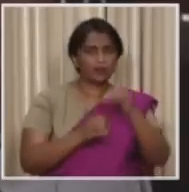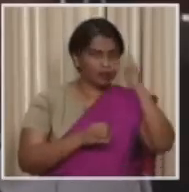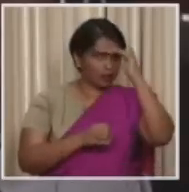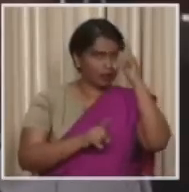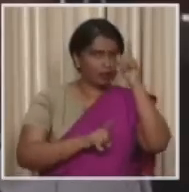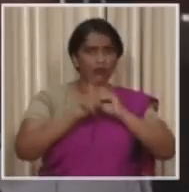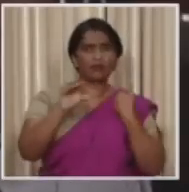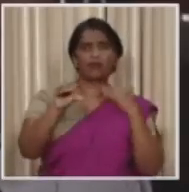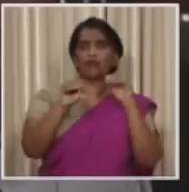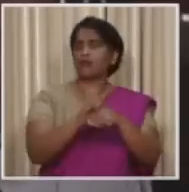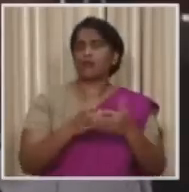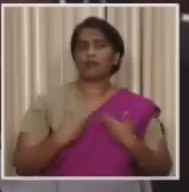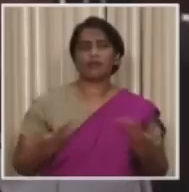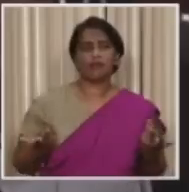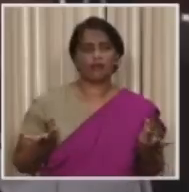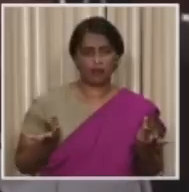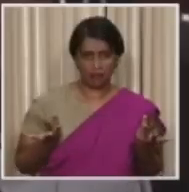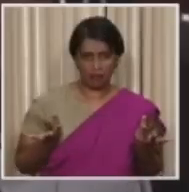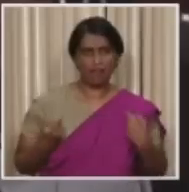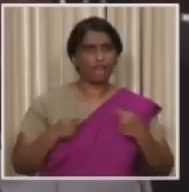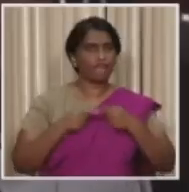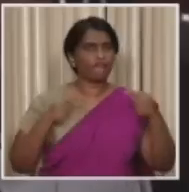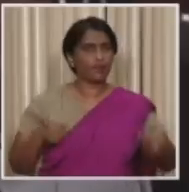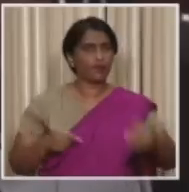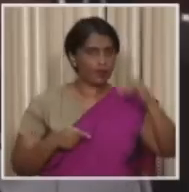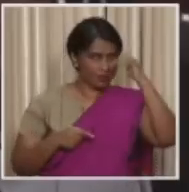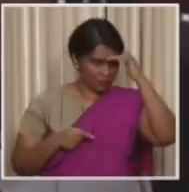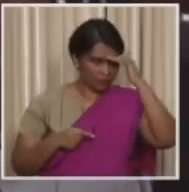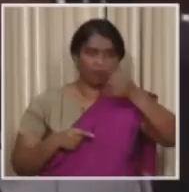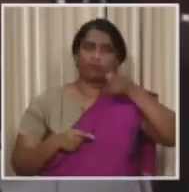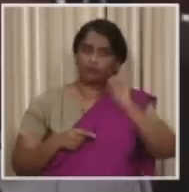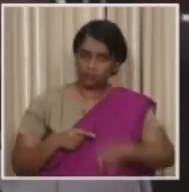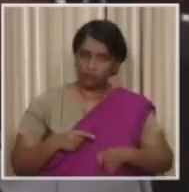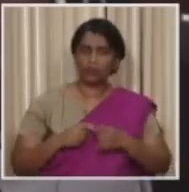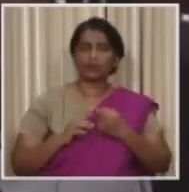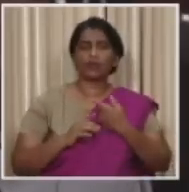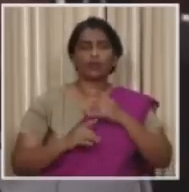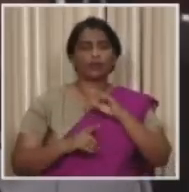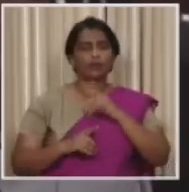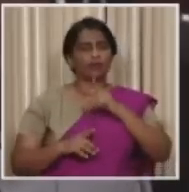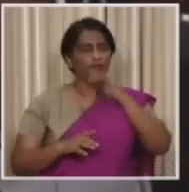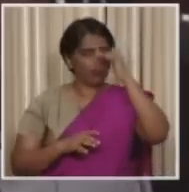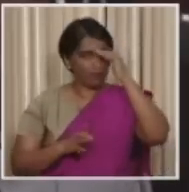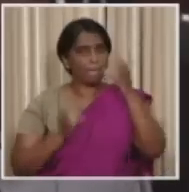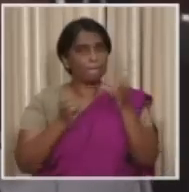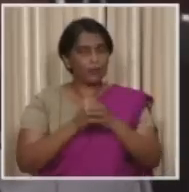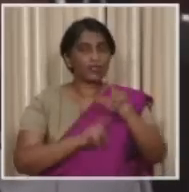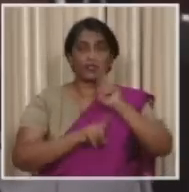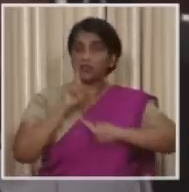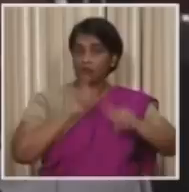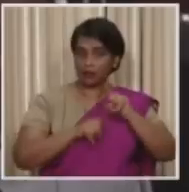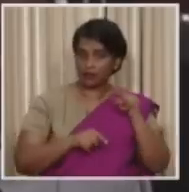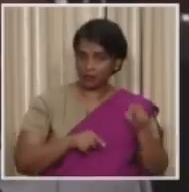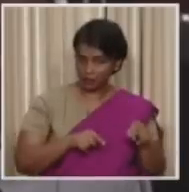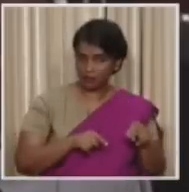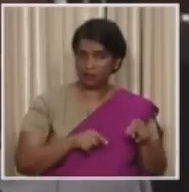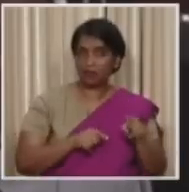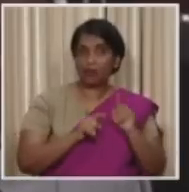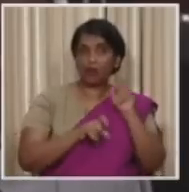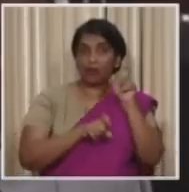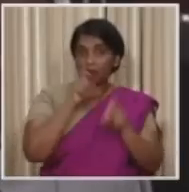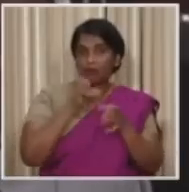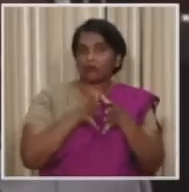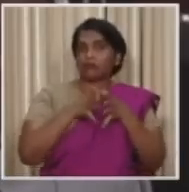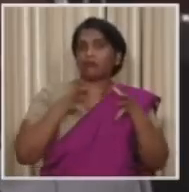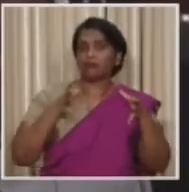රැස්වීමේ නියෝජනයක් නැහැ. එතකොට විපක්ෂනායකතුමත් එකඟ වුණා ගරු සභානායකතුමත් එකඟ වුණා මේ පක්ෂනායක රැස්වීමේ ප්‍රමාණය වැඩි